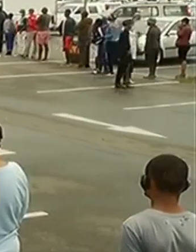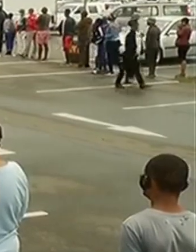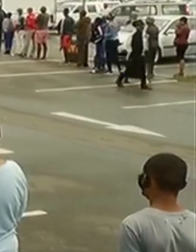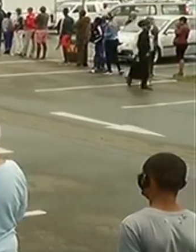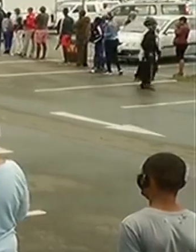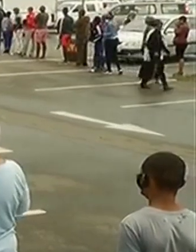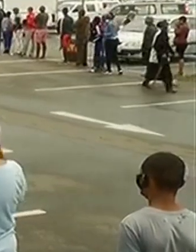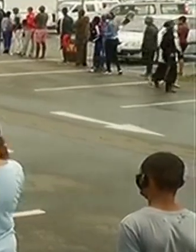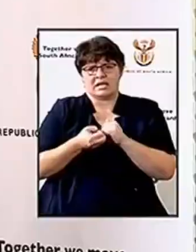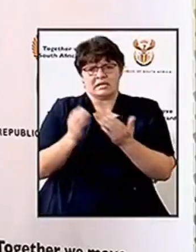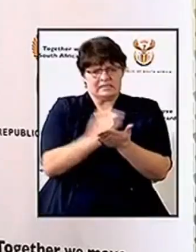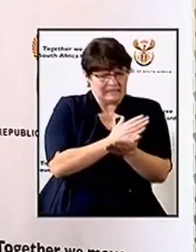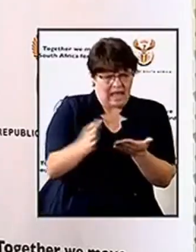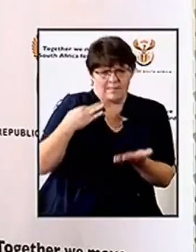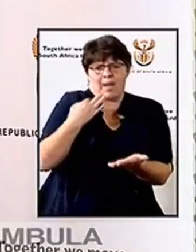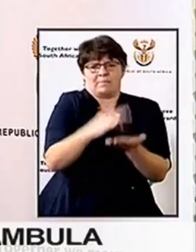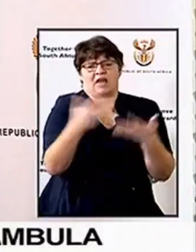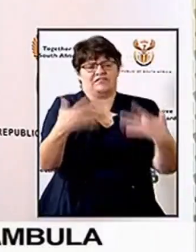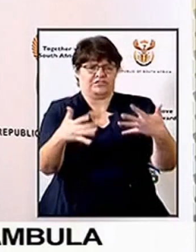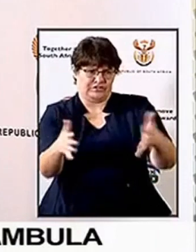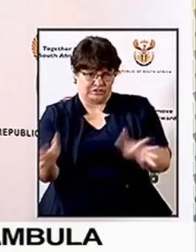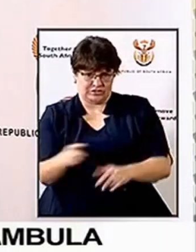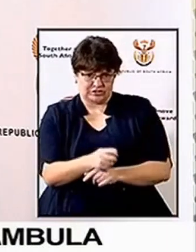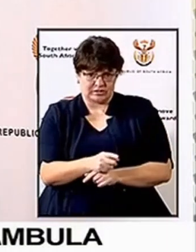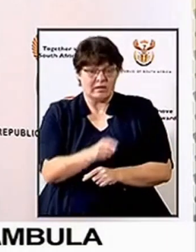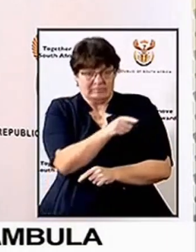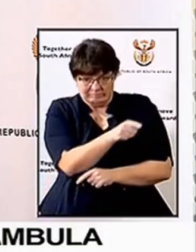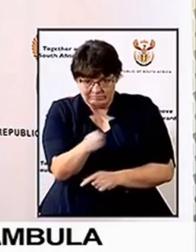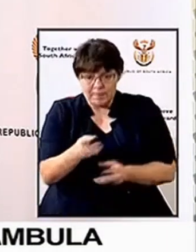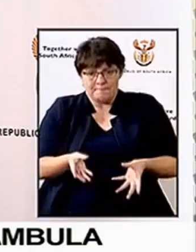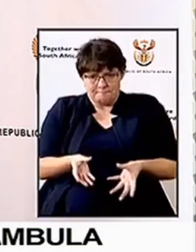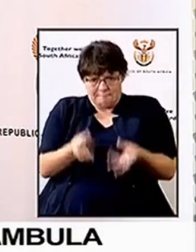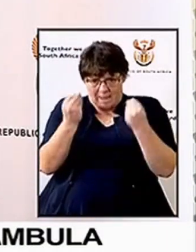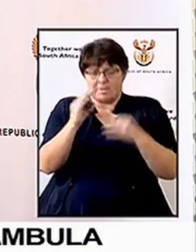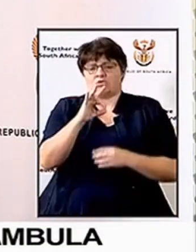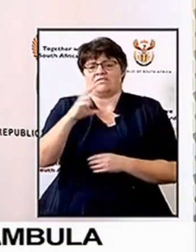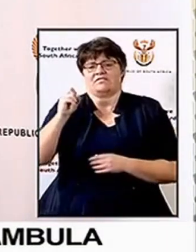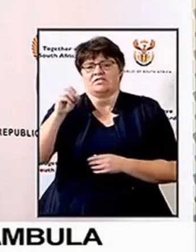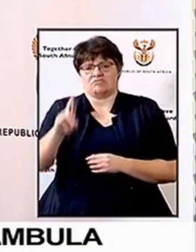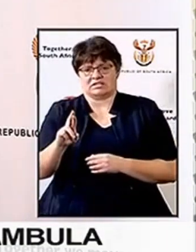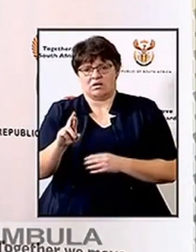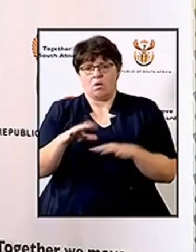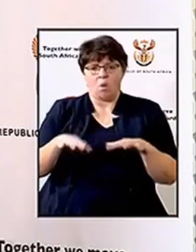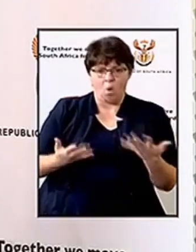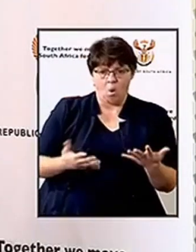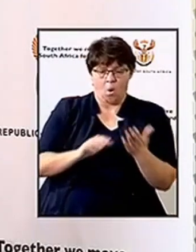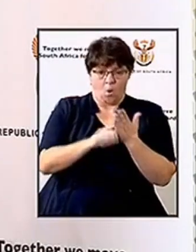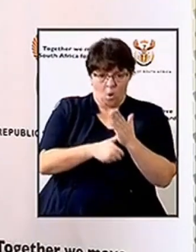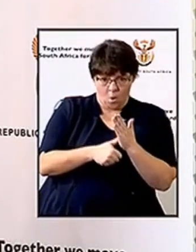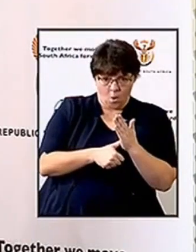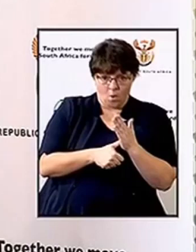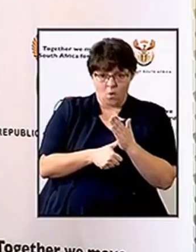angeke zize iphumelele. Labo abathola igrant siyacela Nkosi yami ukuthi ninga apply ngoba